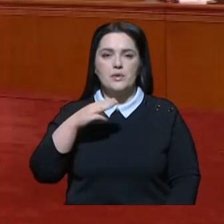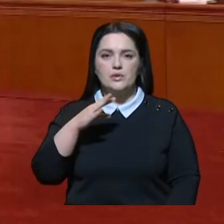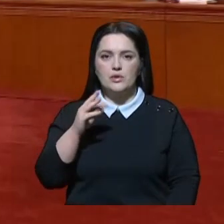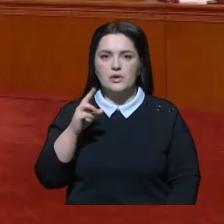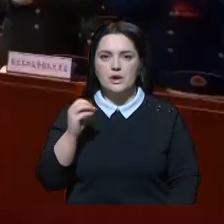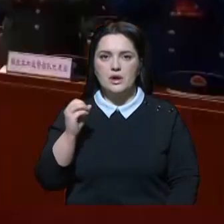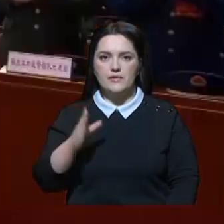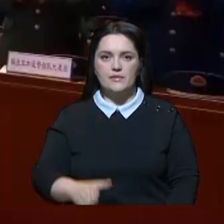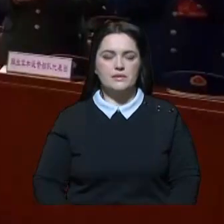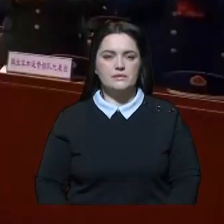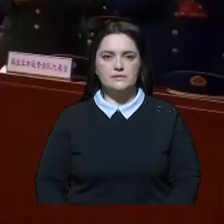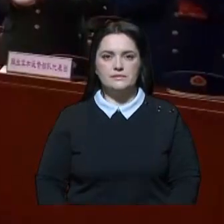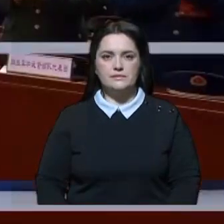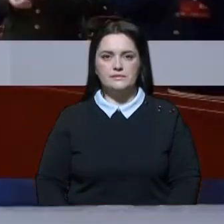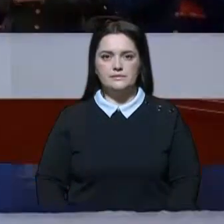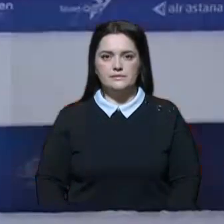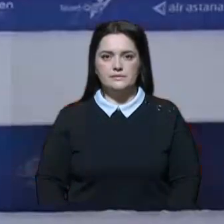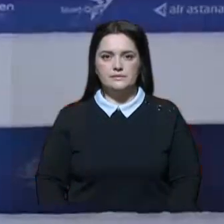Токаев.